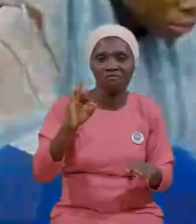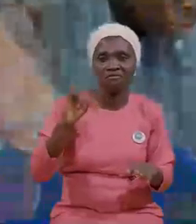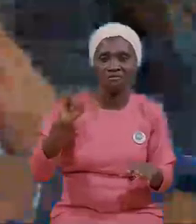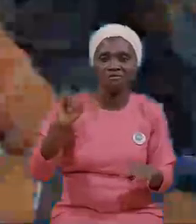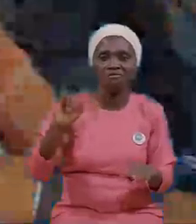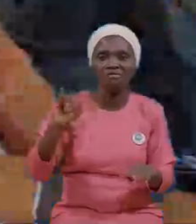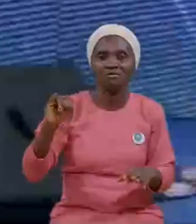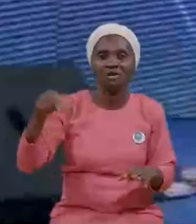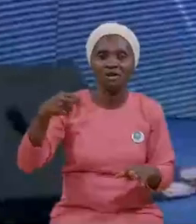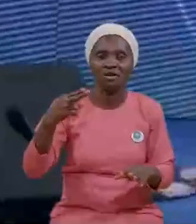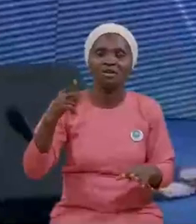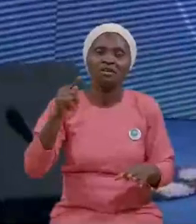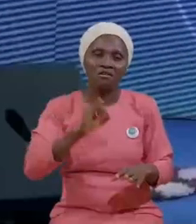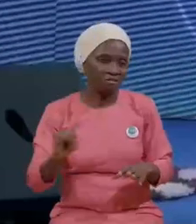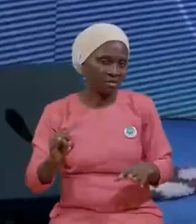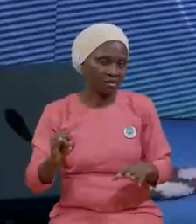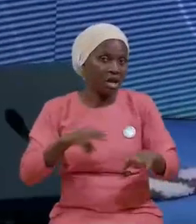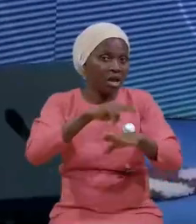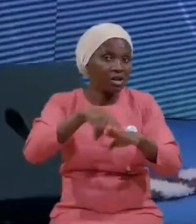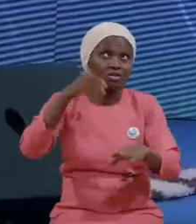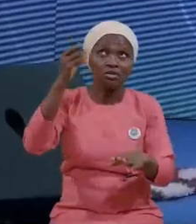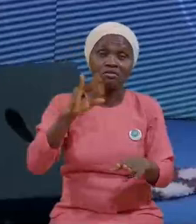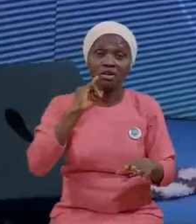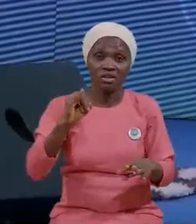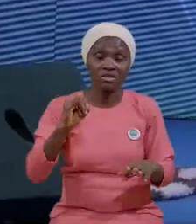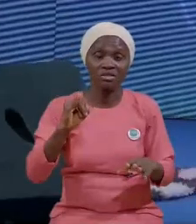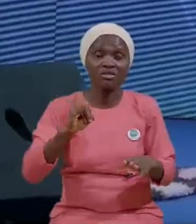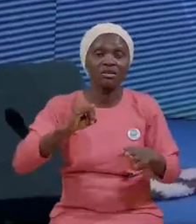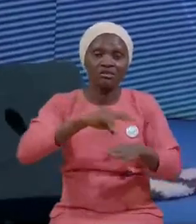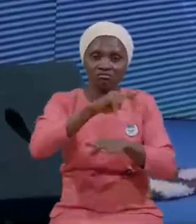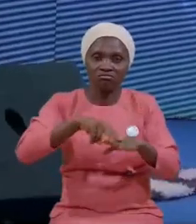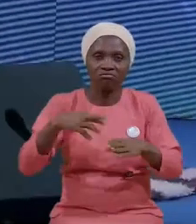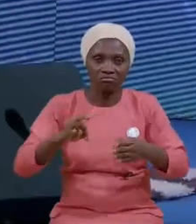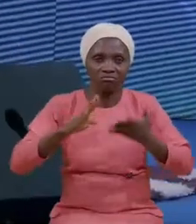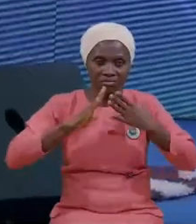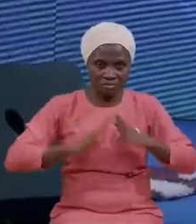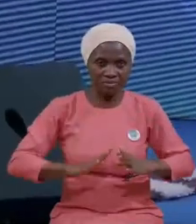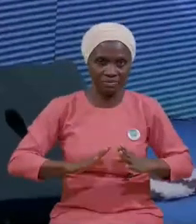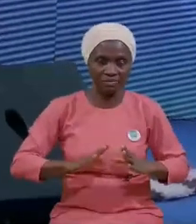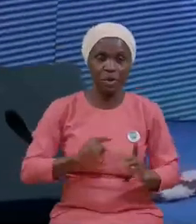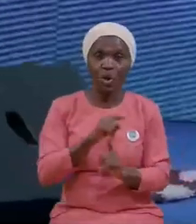La nature de Dieu est la nature de paix. Et quand nous venons connaître le Seigneur,